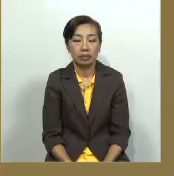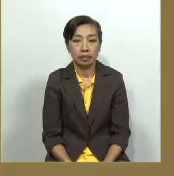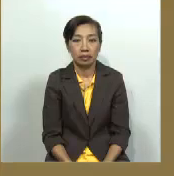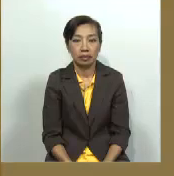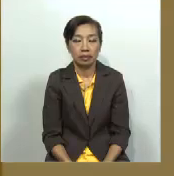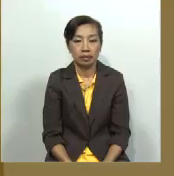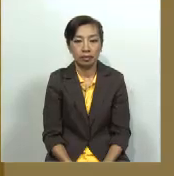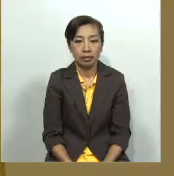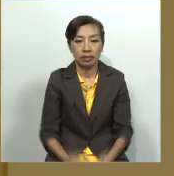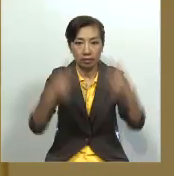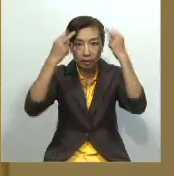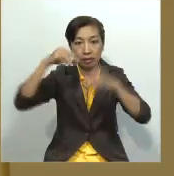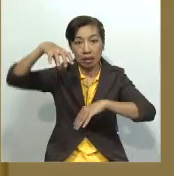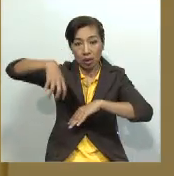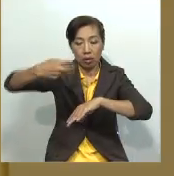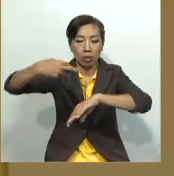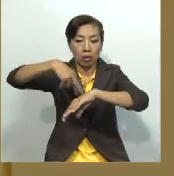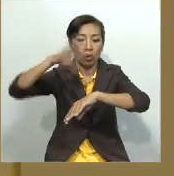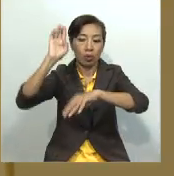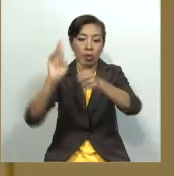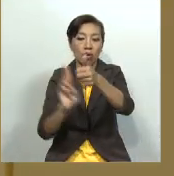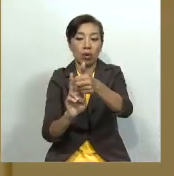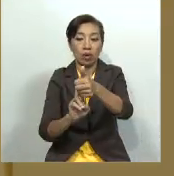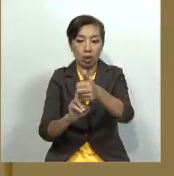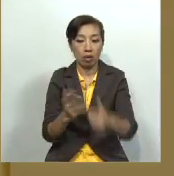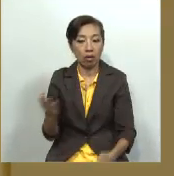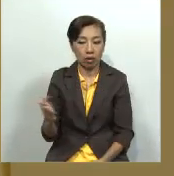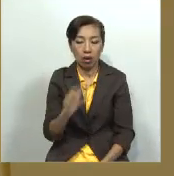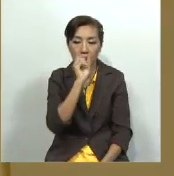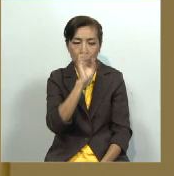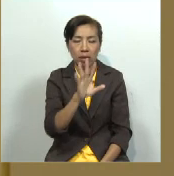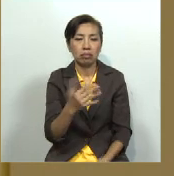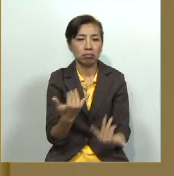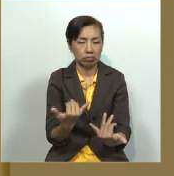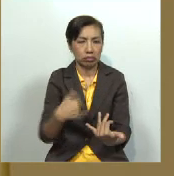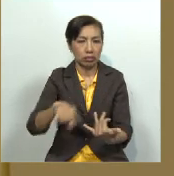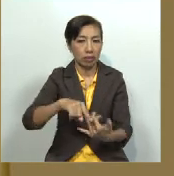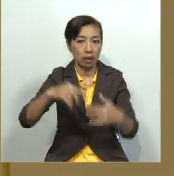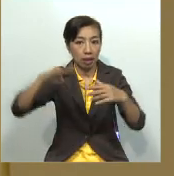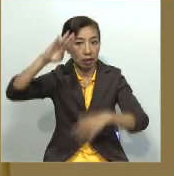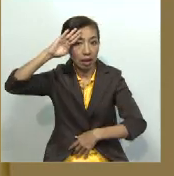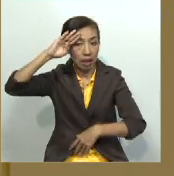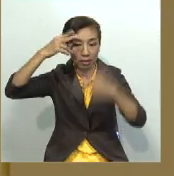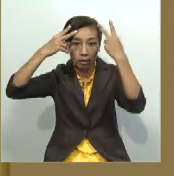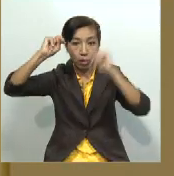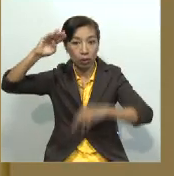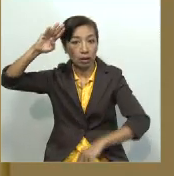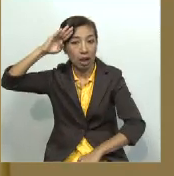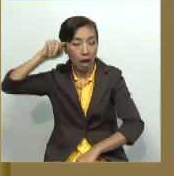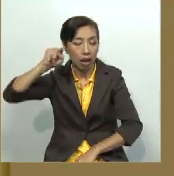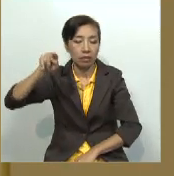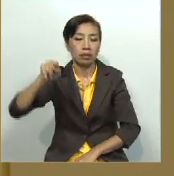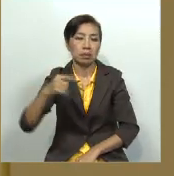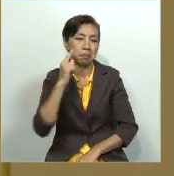พลโทวิรชนสุคนธปฏิภาครองโฆษกประจำสำนักนายกรัฐมนตรีบอกว่าพลเอกประยุทธ์จันทร์โอชานายกรัฐมนต